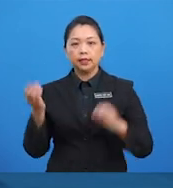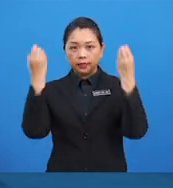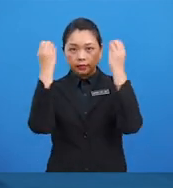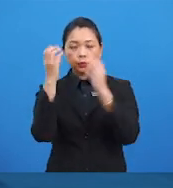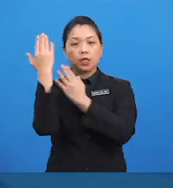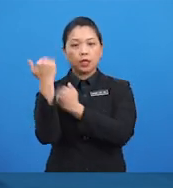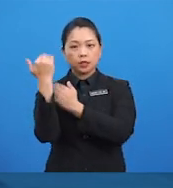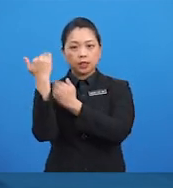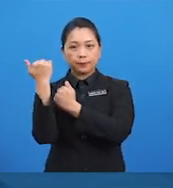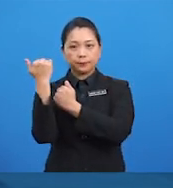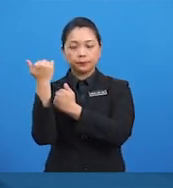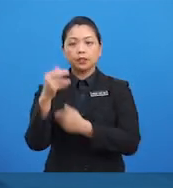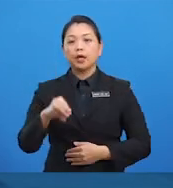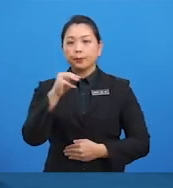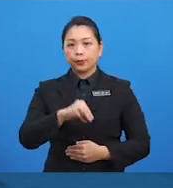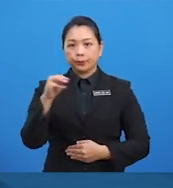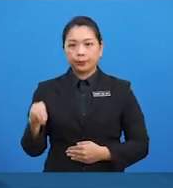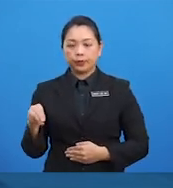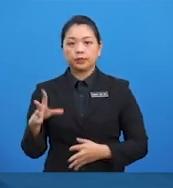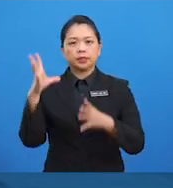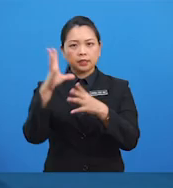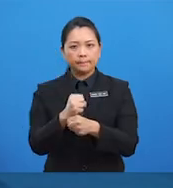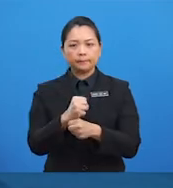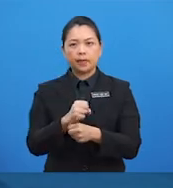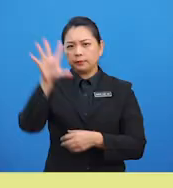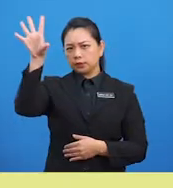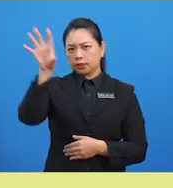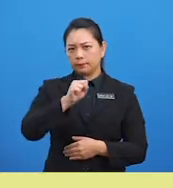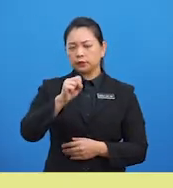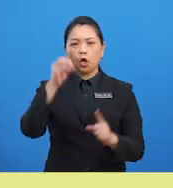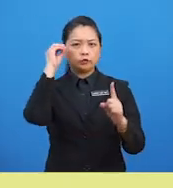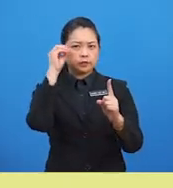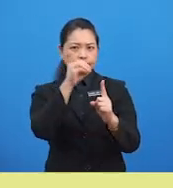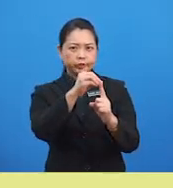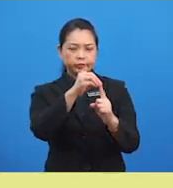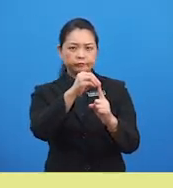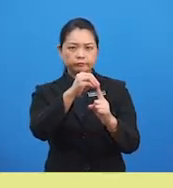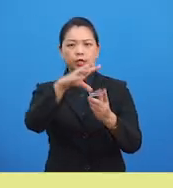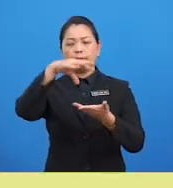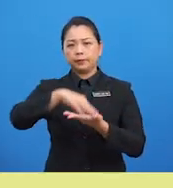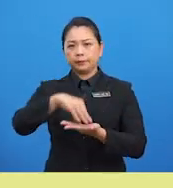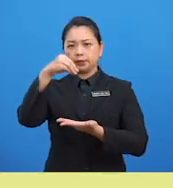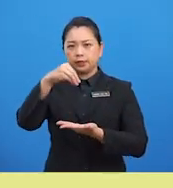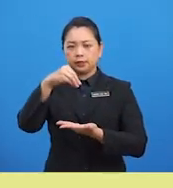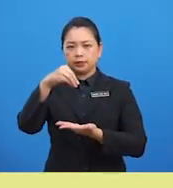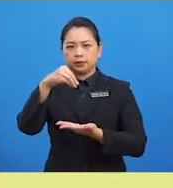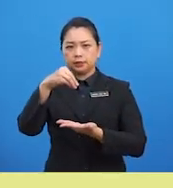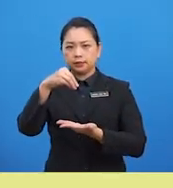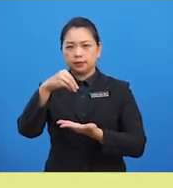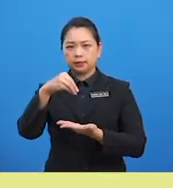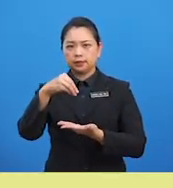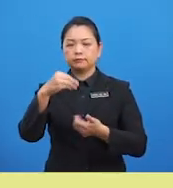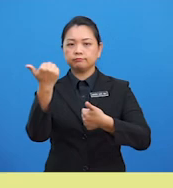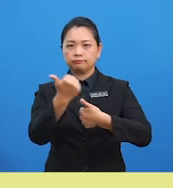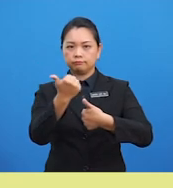cikgu harap murid-murid dapat mencapai objektif pembelajaran